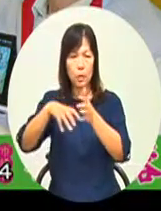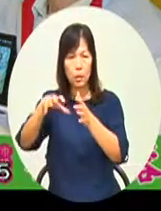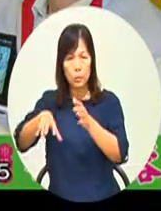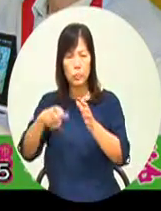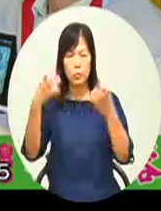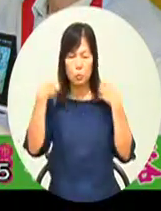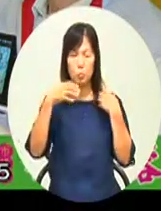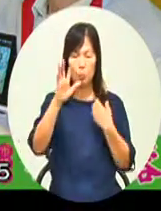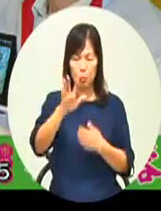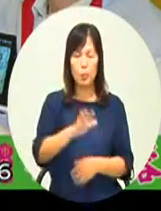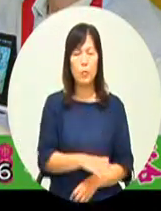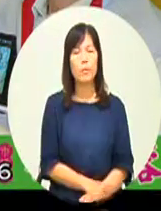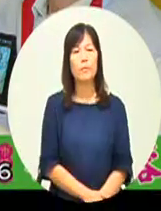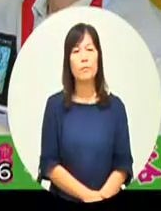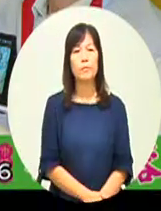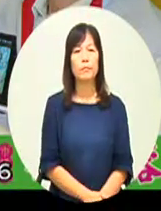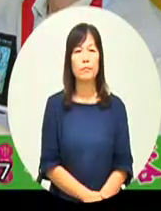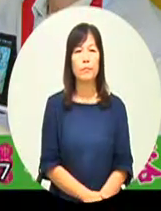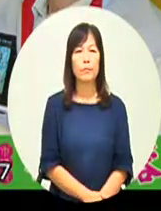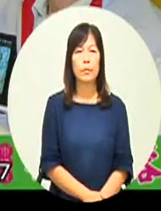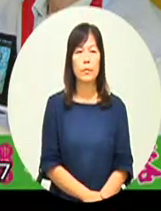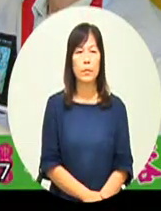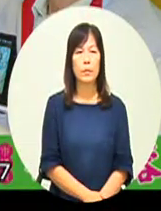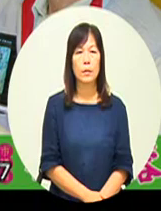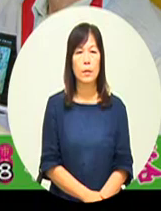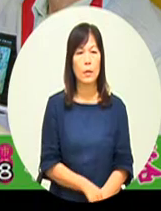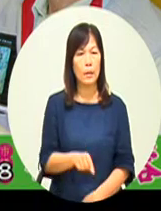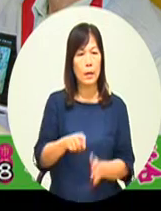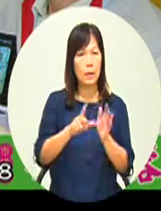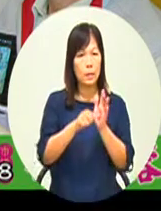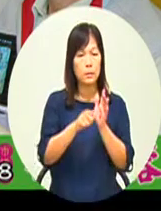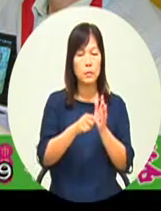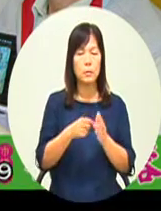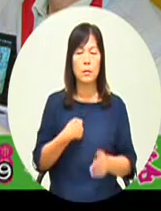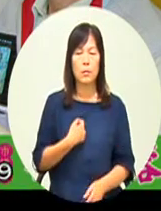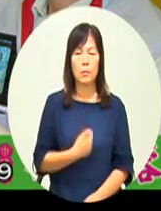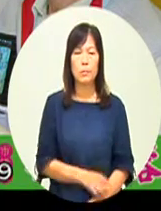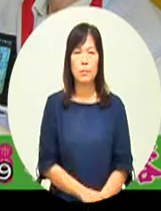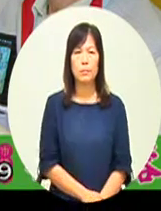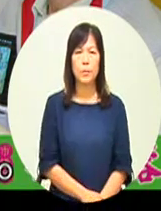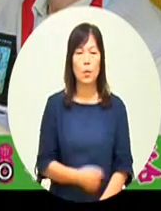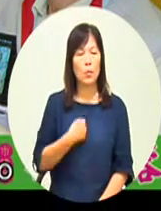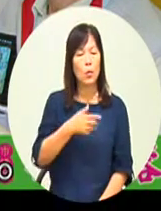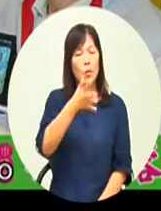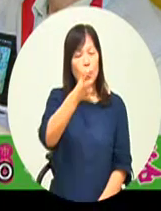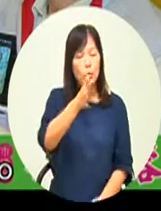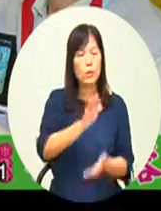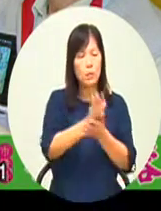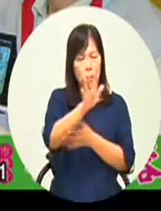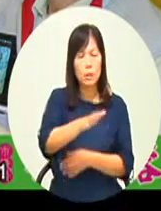任。那他当时本席就质询之后，